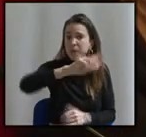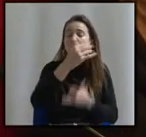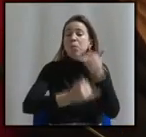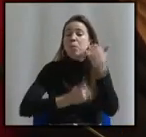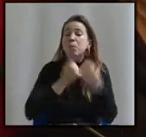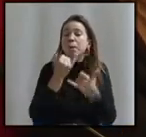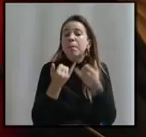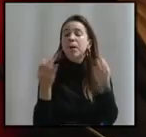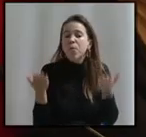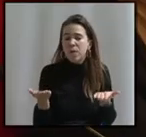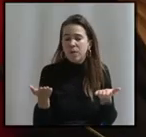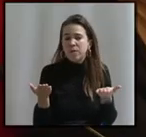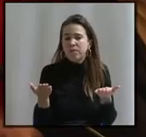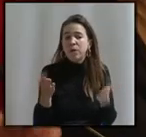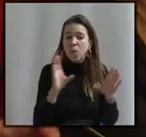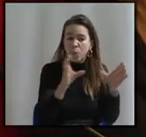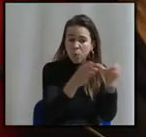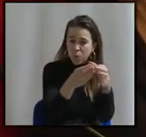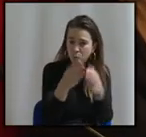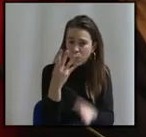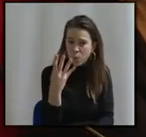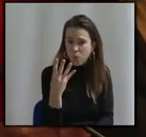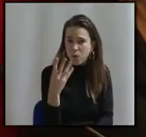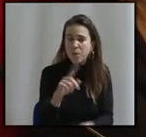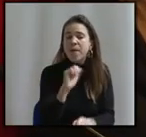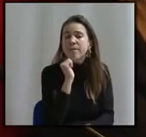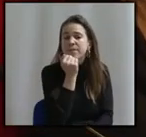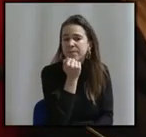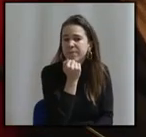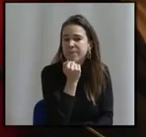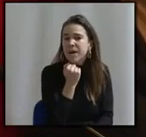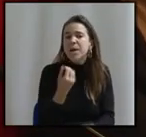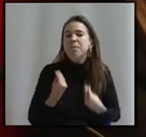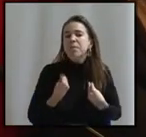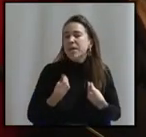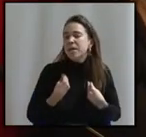problema, aquests 4 partits, que l'enveja no els deixa viure.